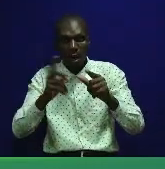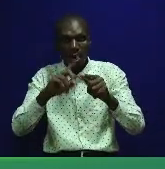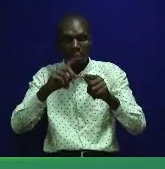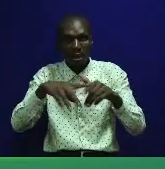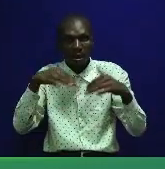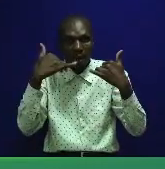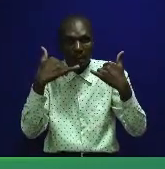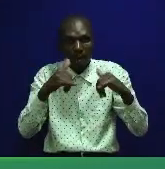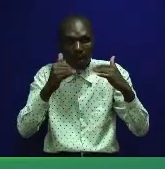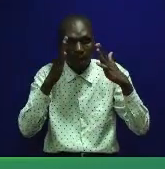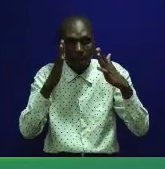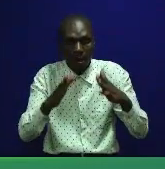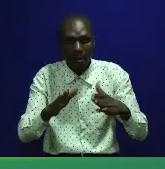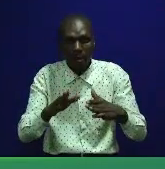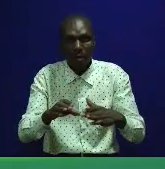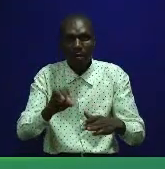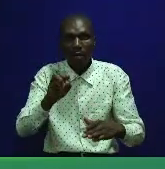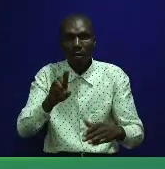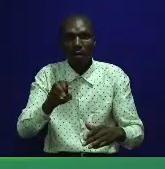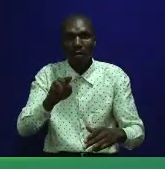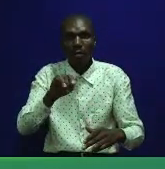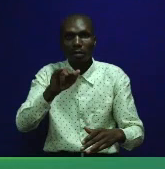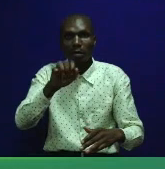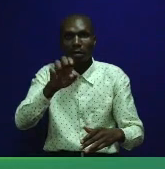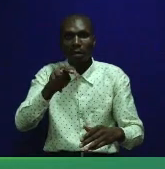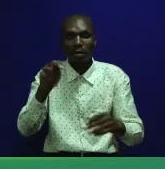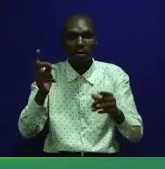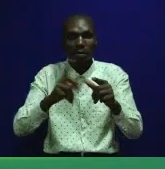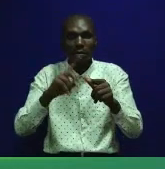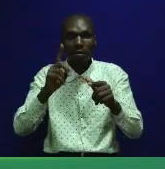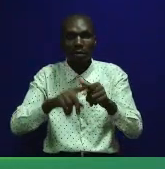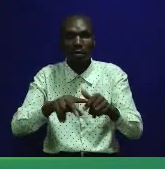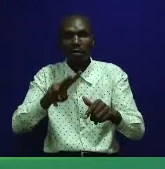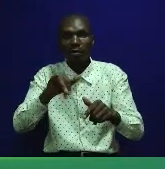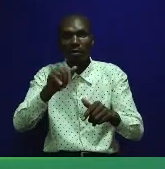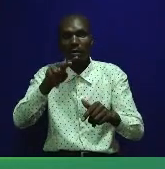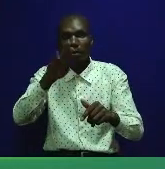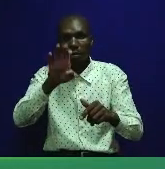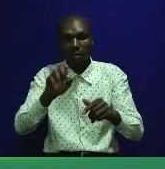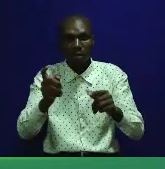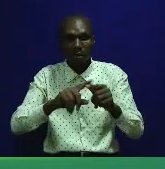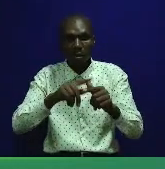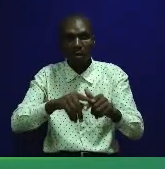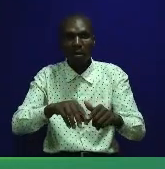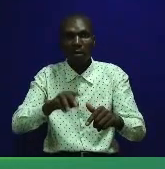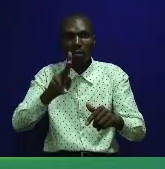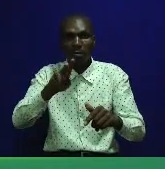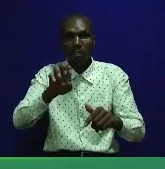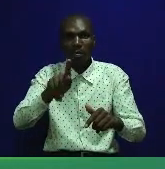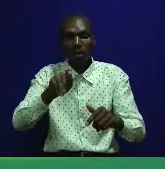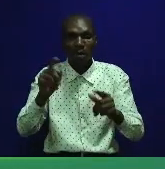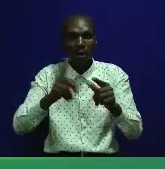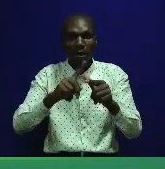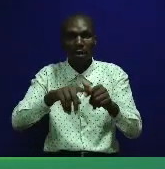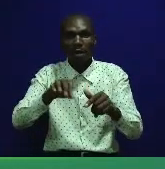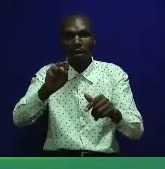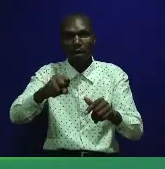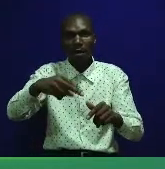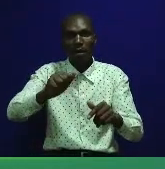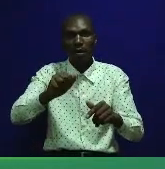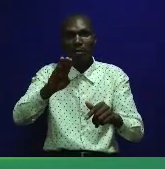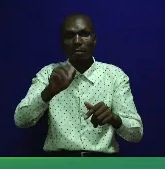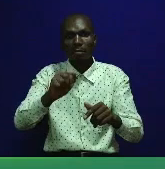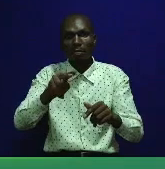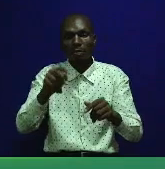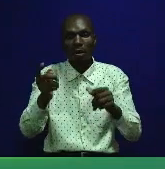sori Isaac Otieno Otile Vincent Nyabuto Terminator amona Peter Ogechi kwenye kivone timu ya Shabana FC. Goyro liwa gali